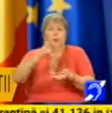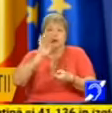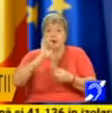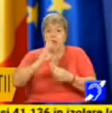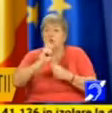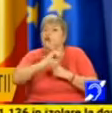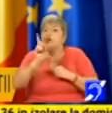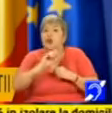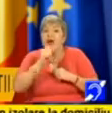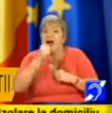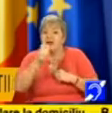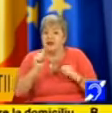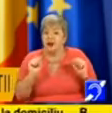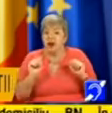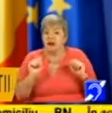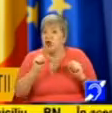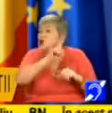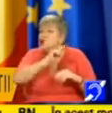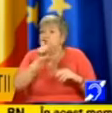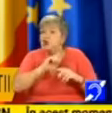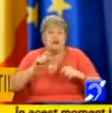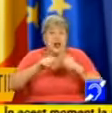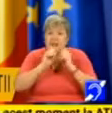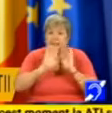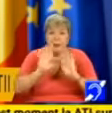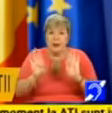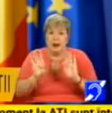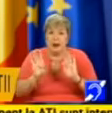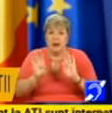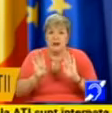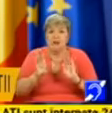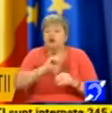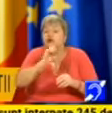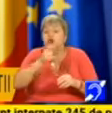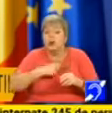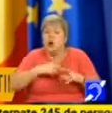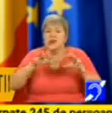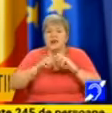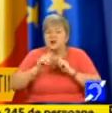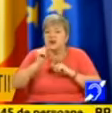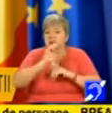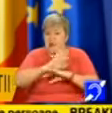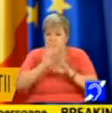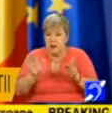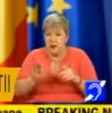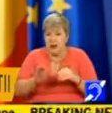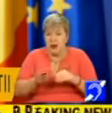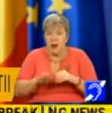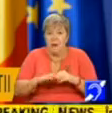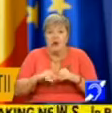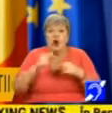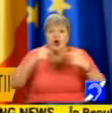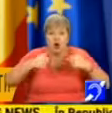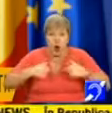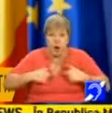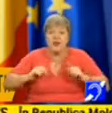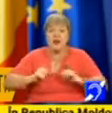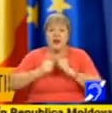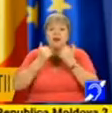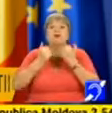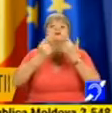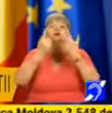ceva nu se va întâmpla, este inacceptabil. Noi trăim într-o